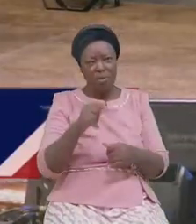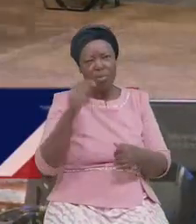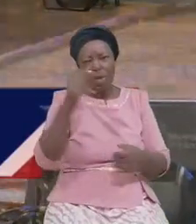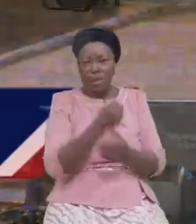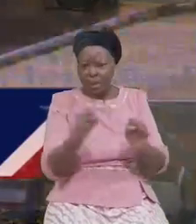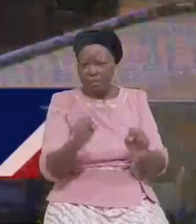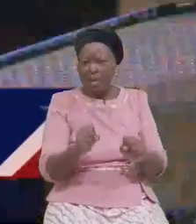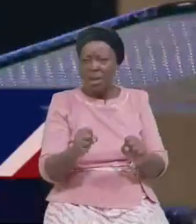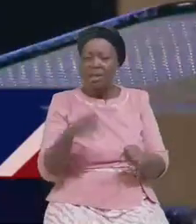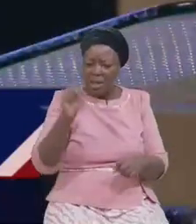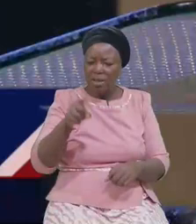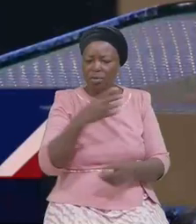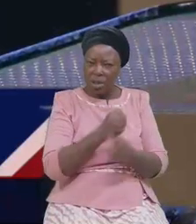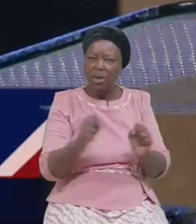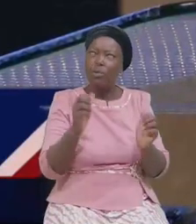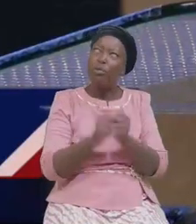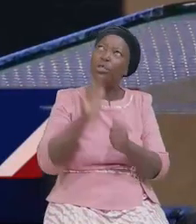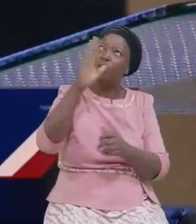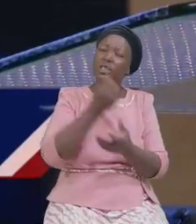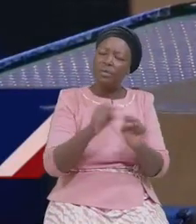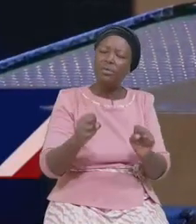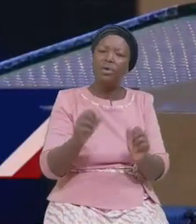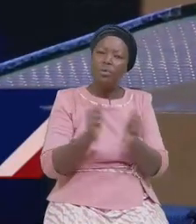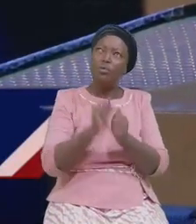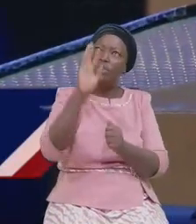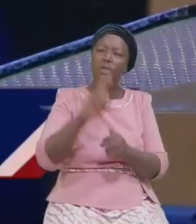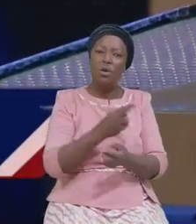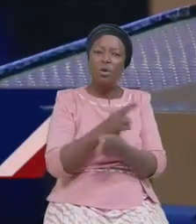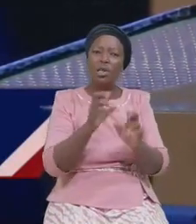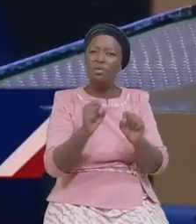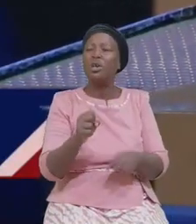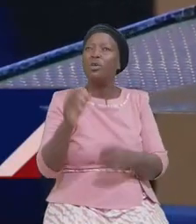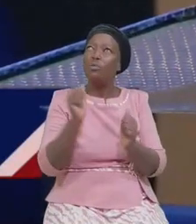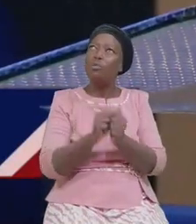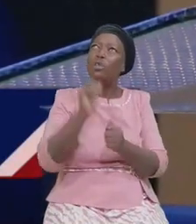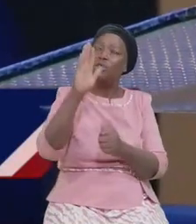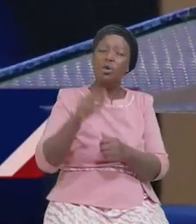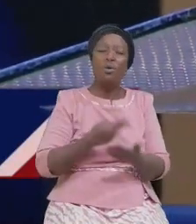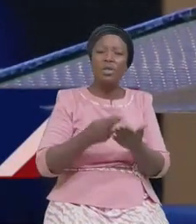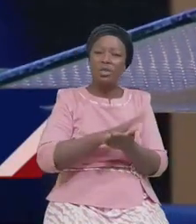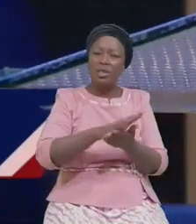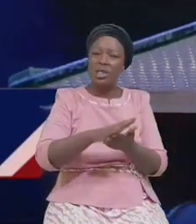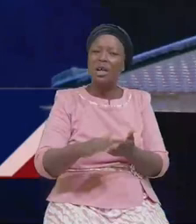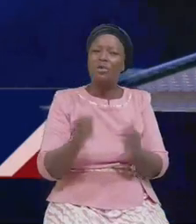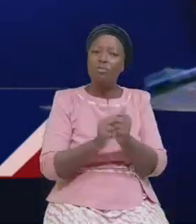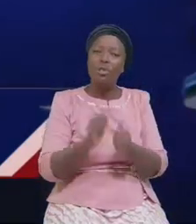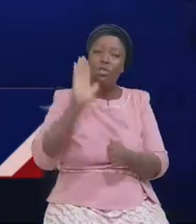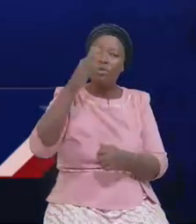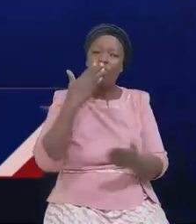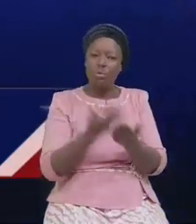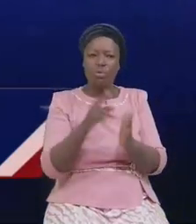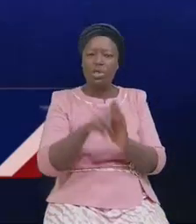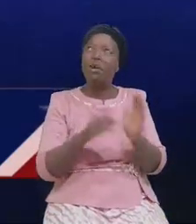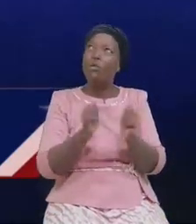sauvé par ton salut, pour ton secours et par ta rédemption. Et par ta justice, et par ta bonté et